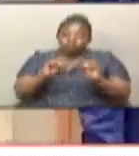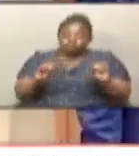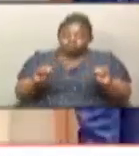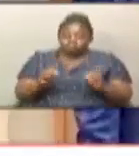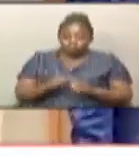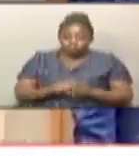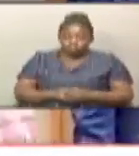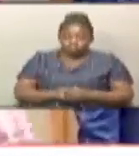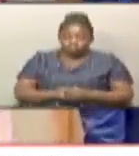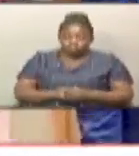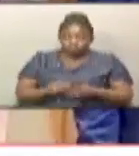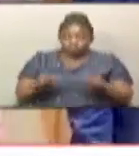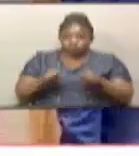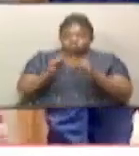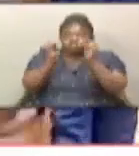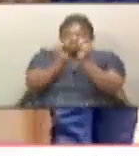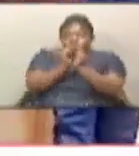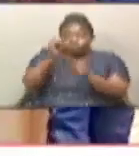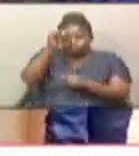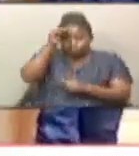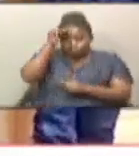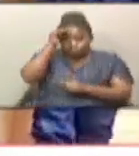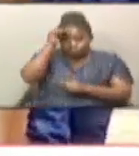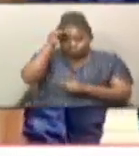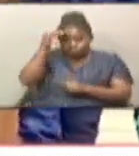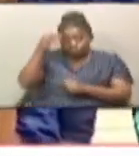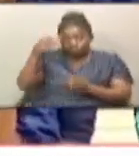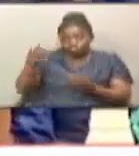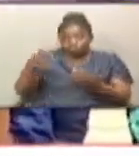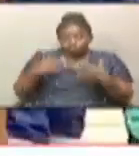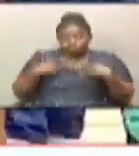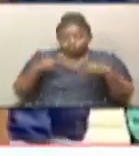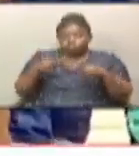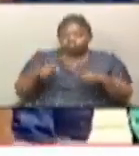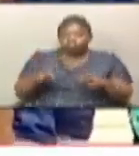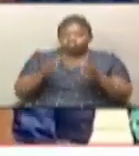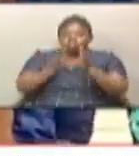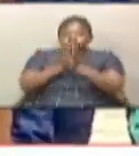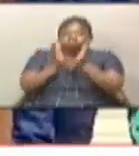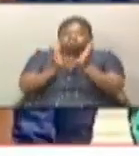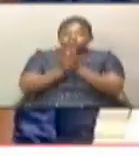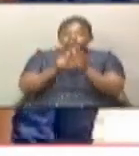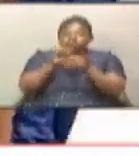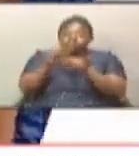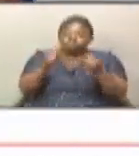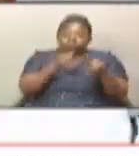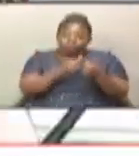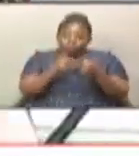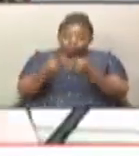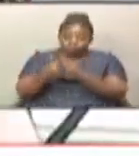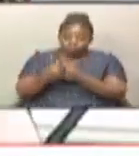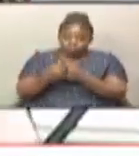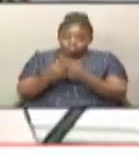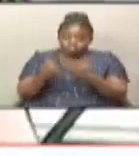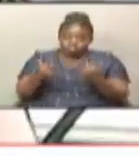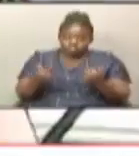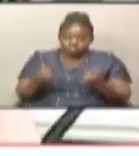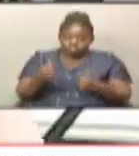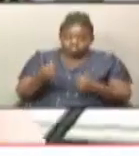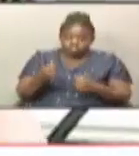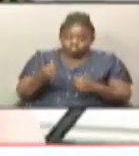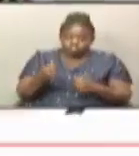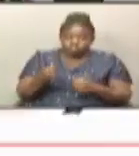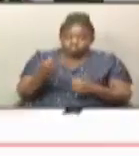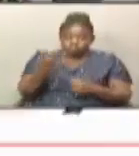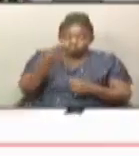takyalina. Alaki yakwatiddwa poliisi ne bwe yabadde okuganika ekawulo aliko bye yalambuludde okulwanagana. Abasatu badde baagala